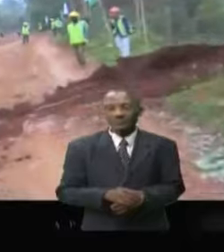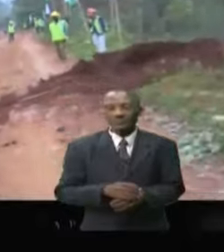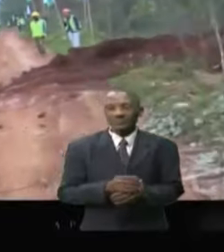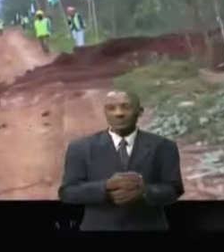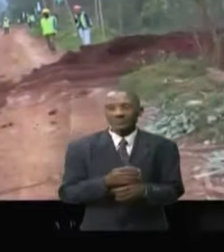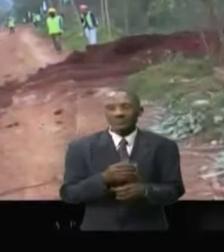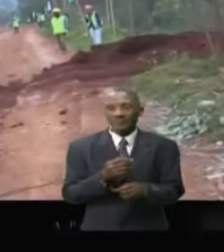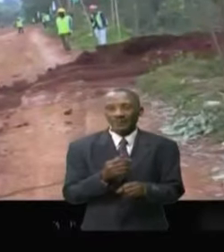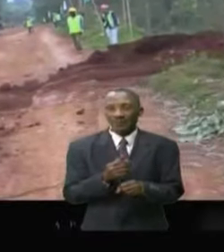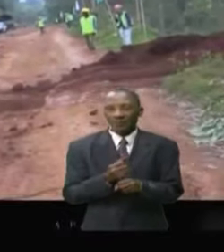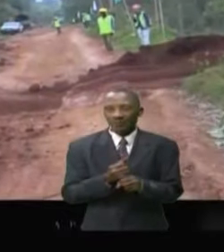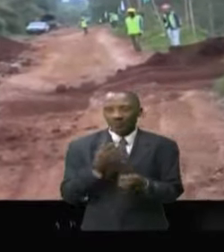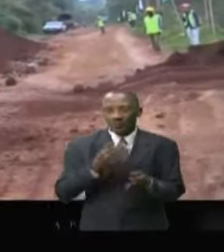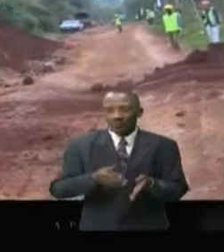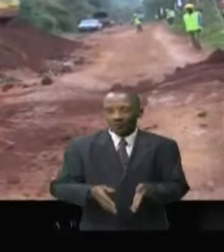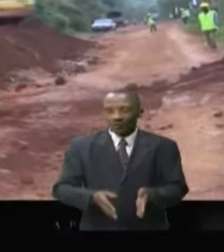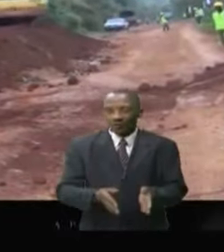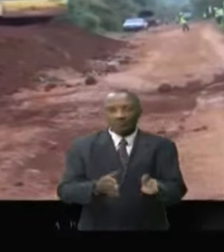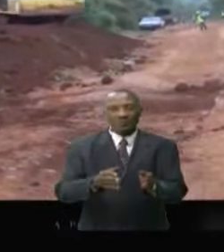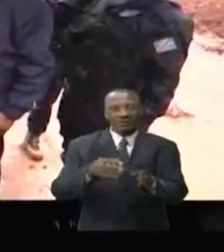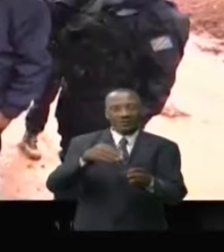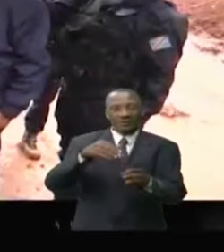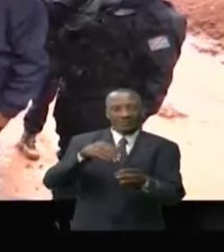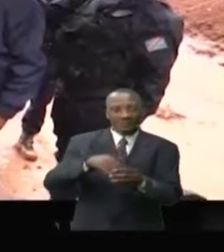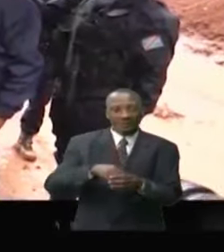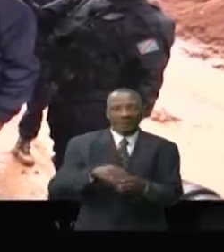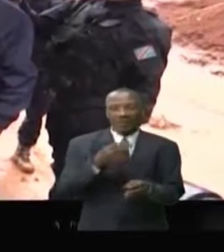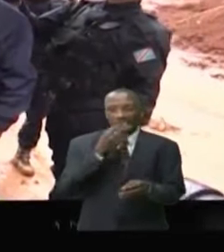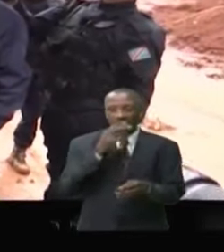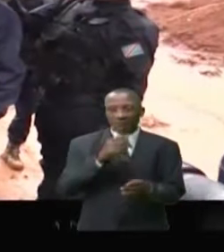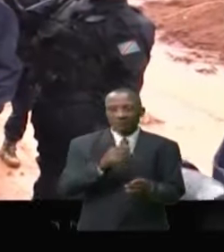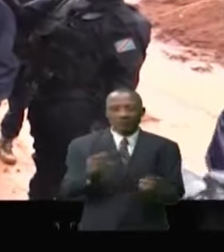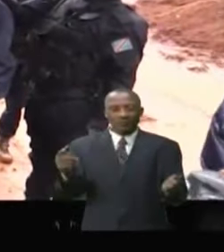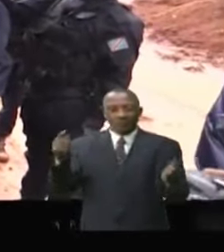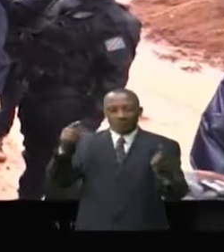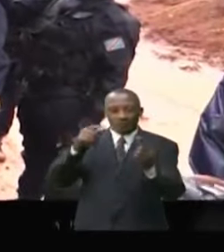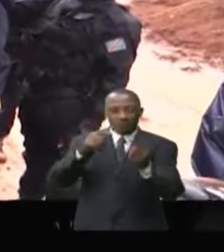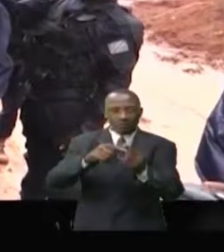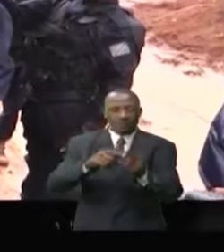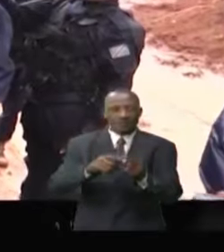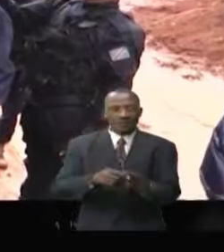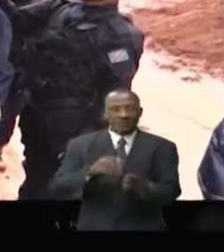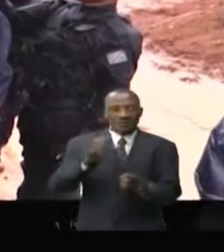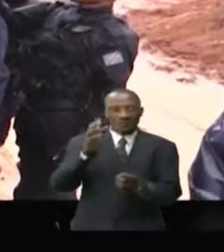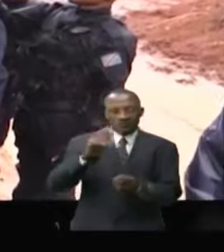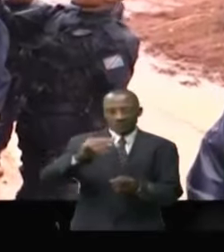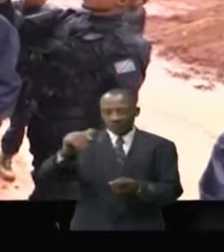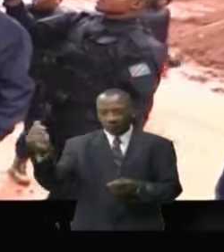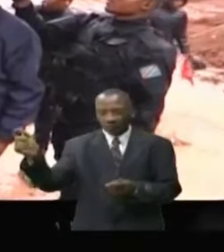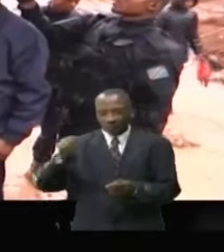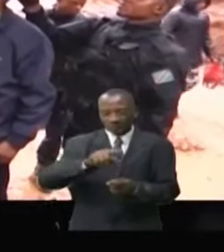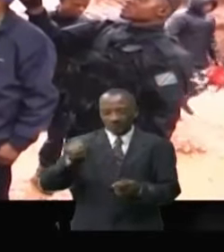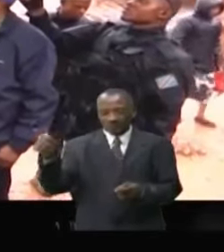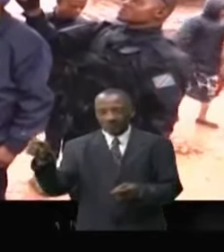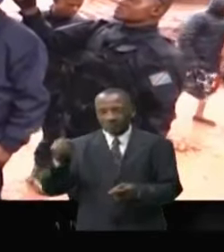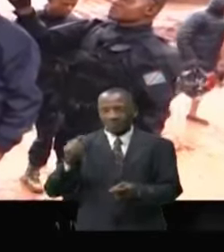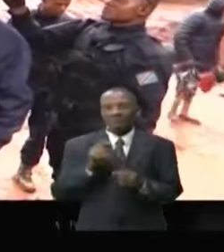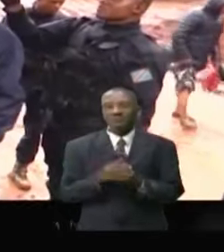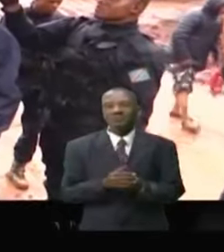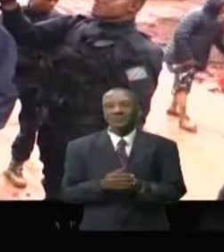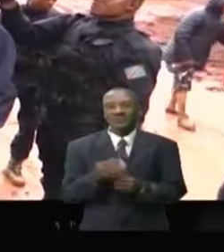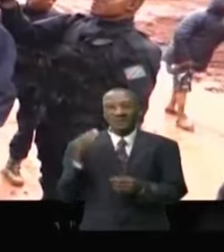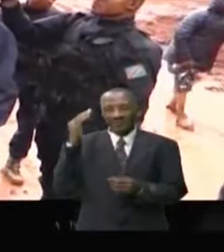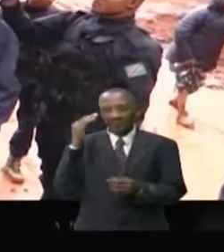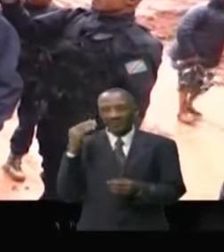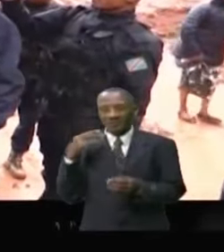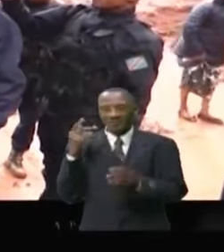d'élargissement de la route des travaux de ramblet qui sont des travaux préparatoires il faut bien comprendre qu'il y a un planning de